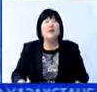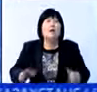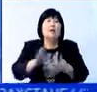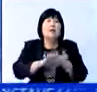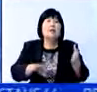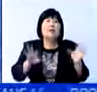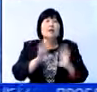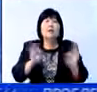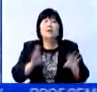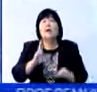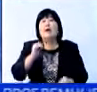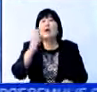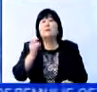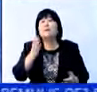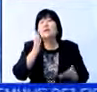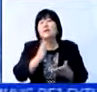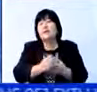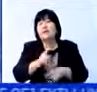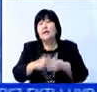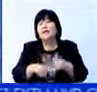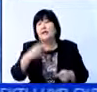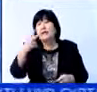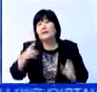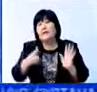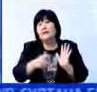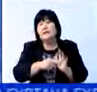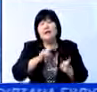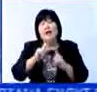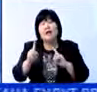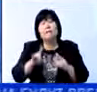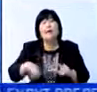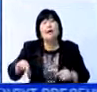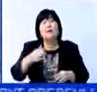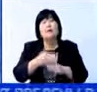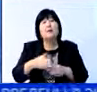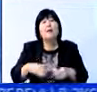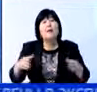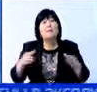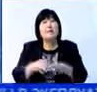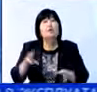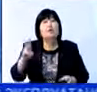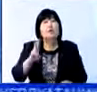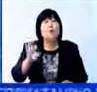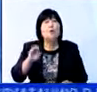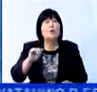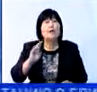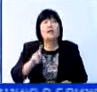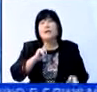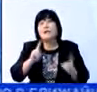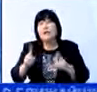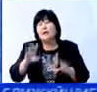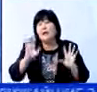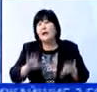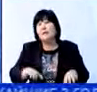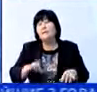Продолжаем выпуск. В Карамакши состоялась очередная 27-я конференция районного филиала партии «Нур Отан». На конференции